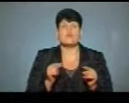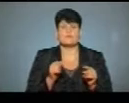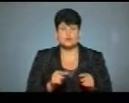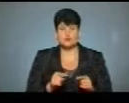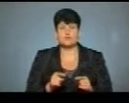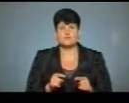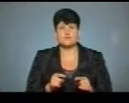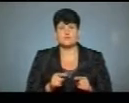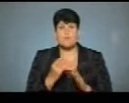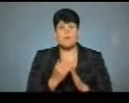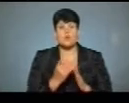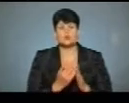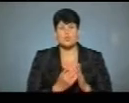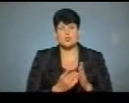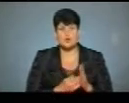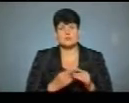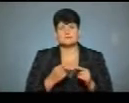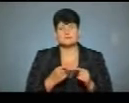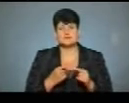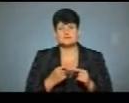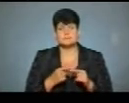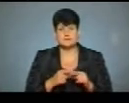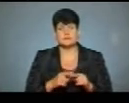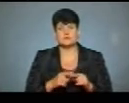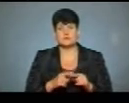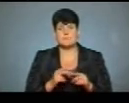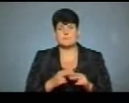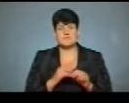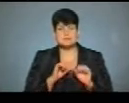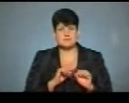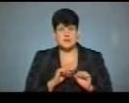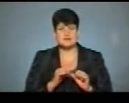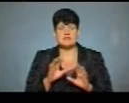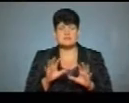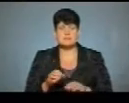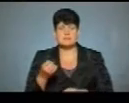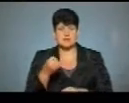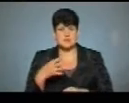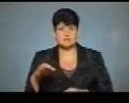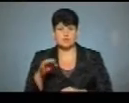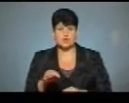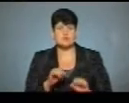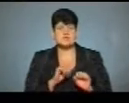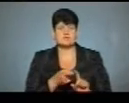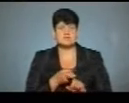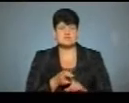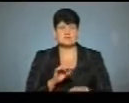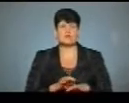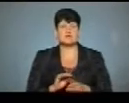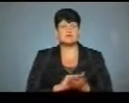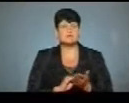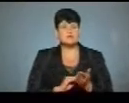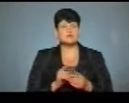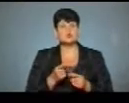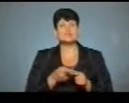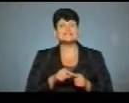даному от протоколі техногенної безпеки і в статті 15 Закону України про захист від інфекційних захворювань, власне, вказано, що